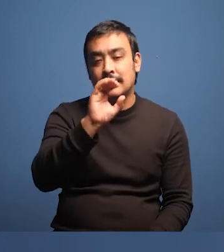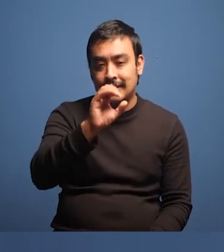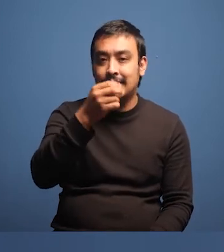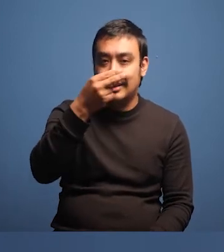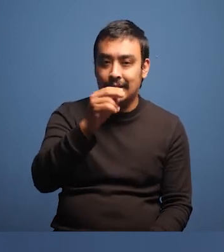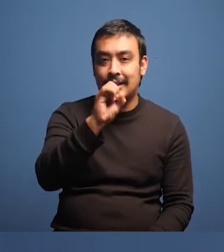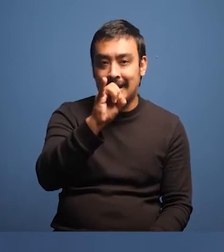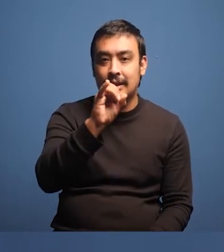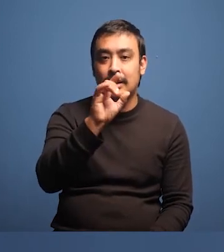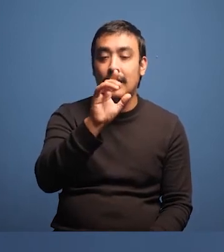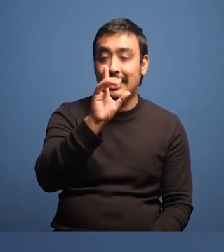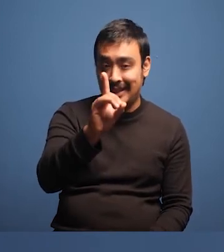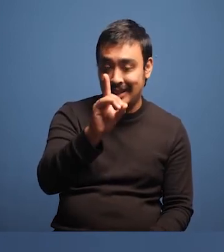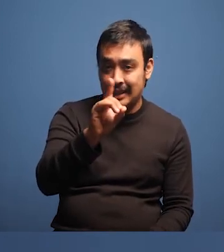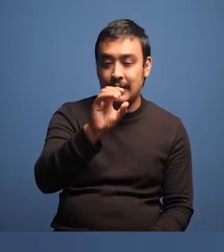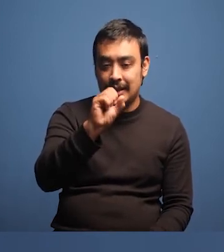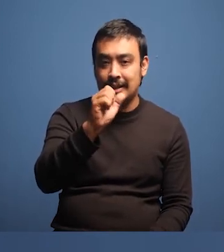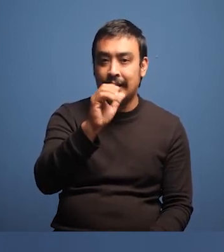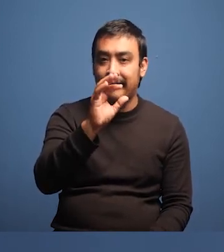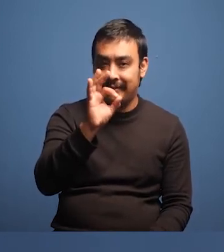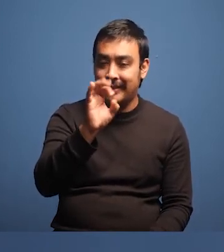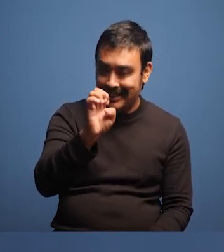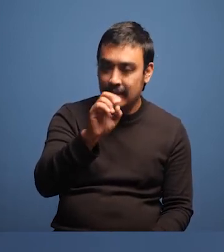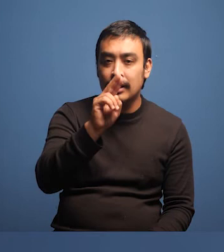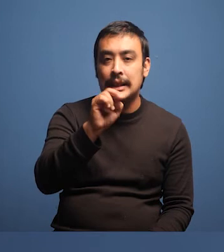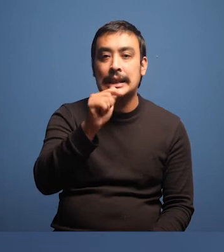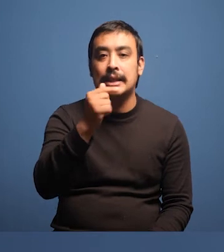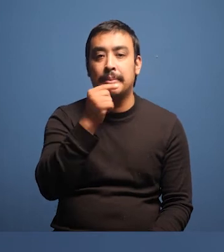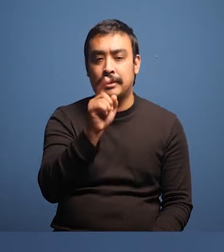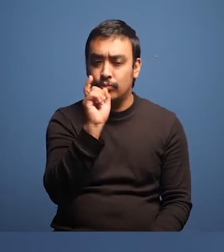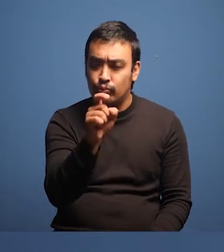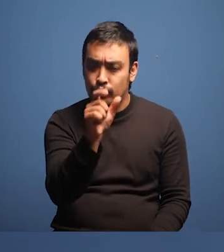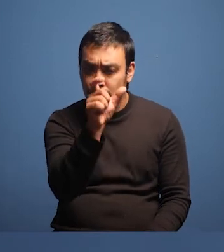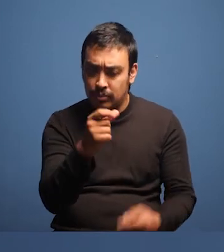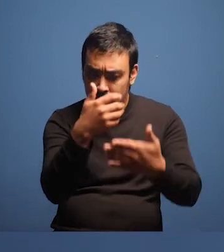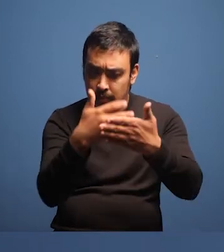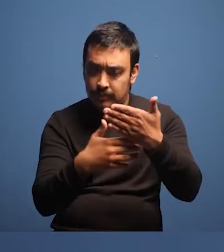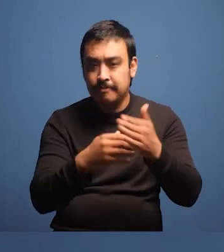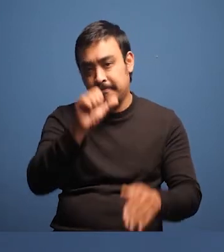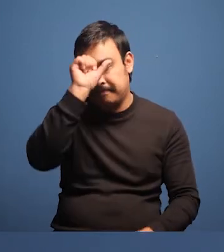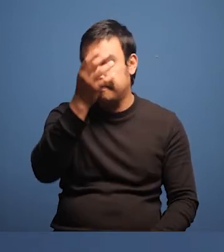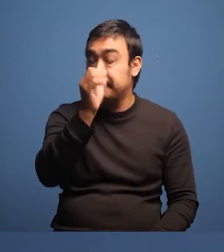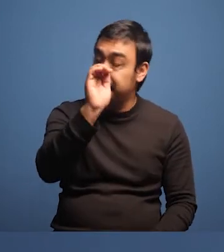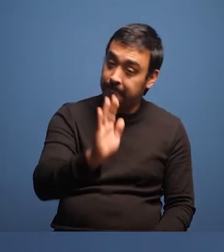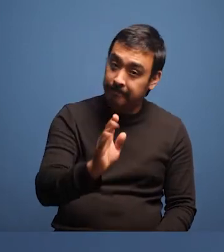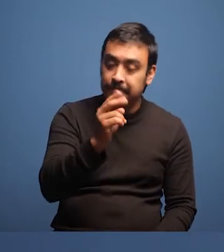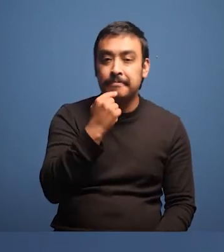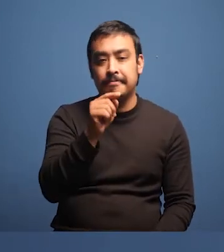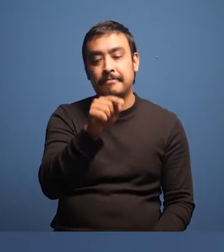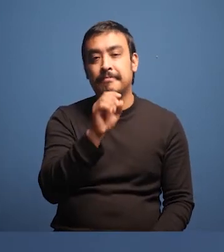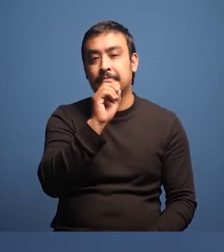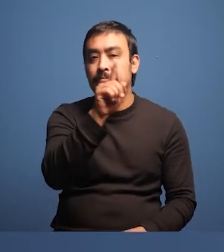चाहिँ मेसेज गर्नुभयो भने के कस्तो प्रोसिड्युरहरू छ भन्ने बारेमा चाहिँ तपाईँहरूले एकदमै राम्रोसँग जानकारी पाउन सक्नुहुन्छ। त्यति भन्दै मैले